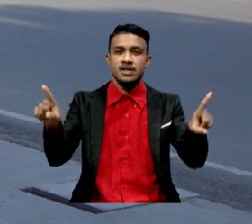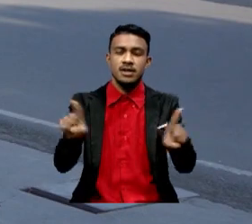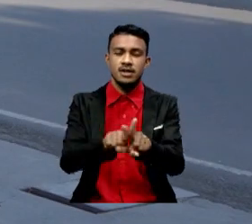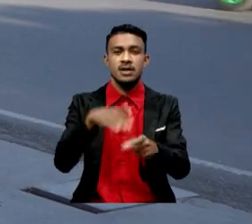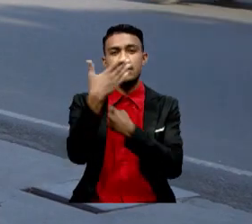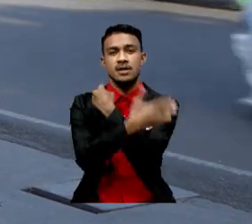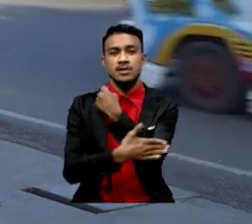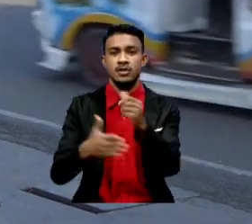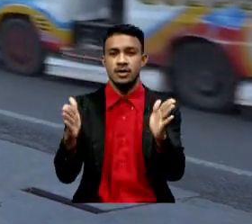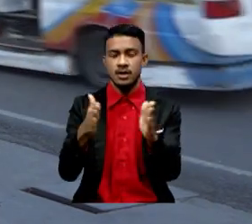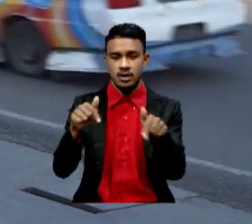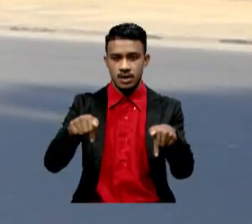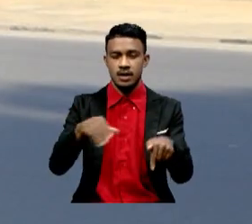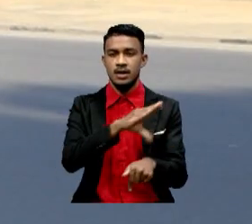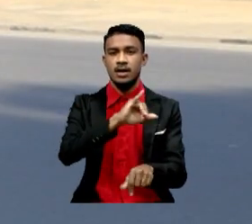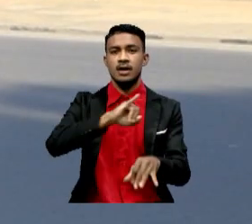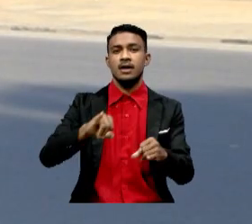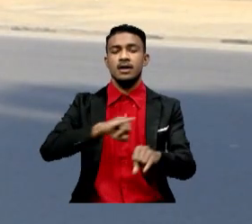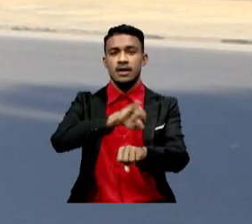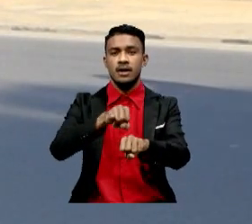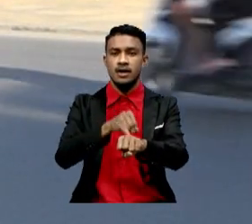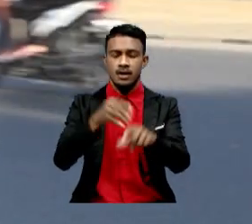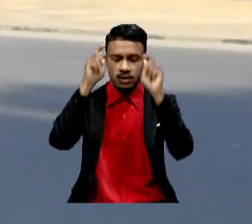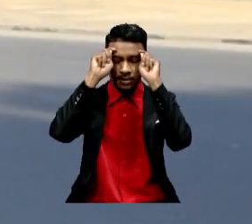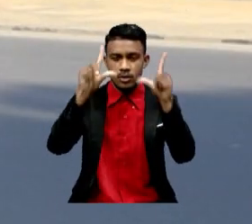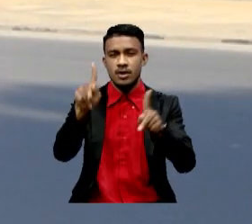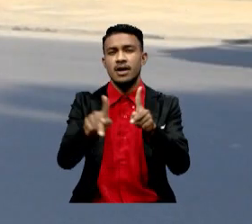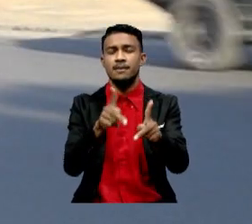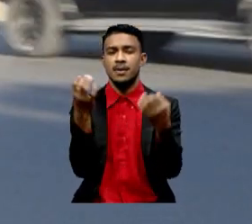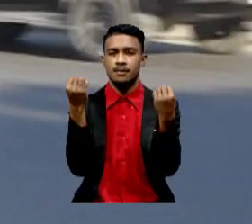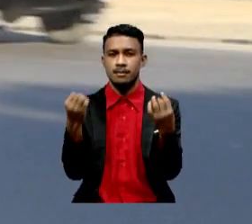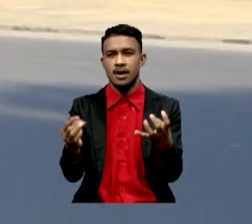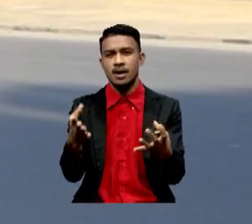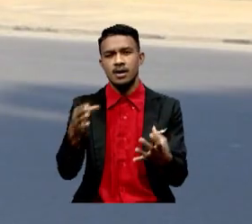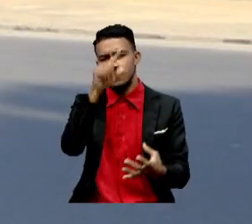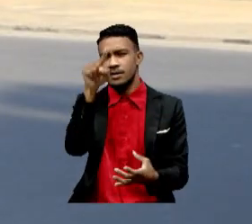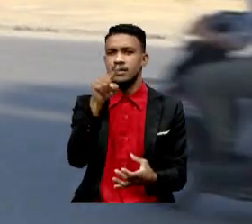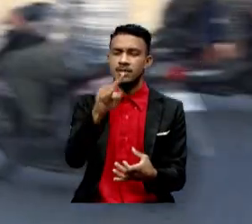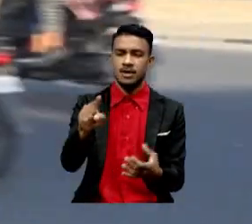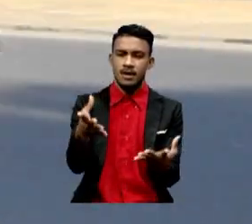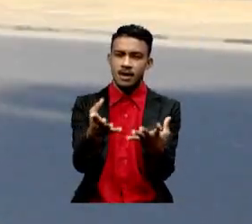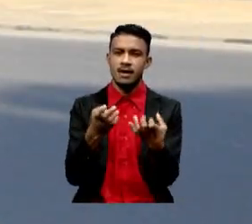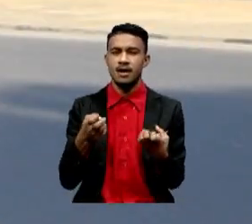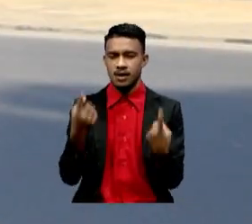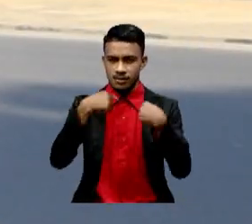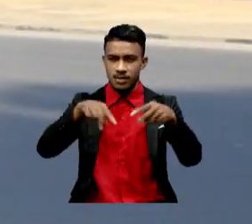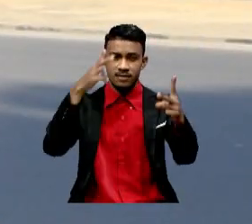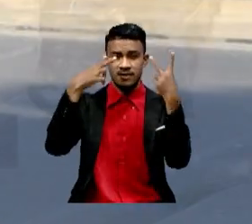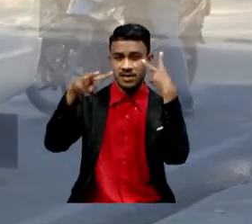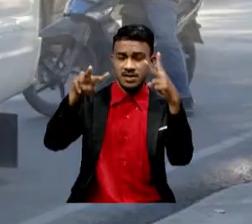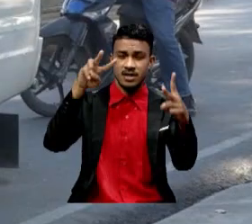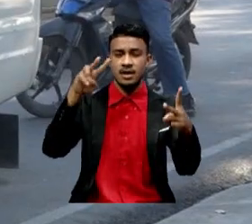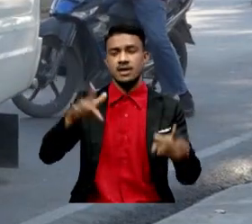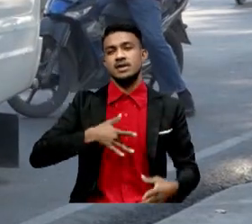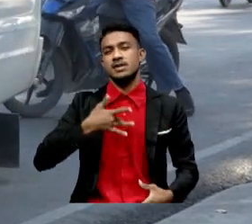ida iha Ilia Timor. Ema barak, kurioza hakarak mai visita, hodi sente nia